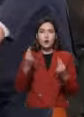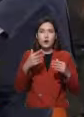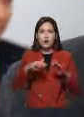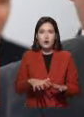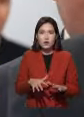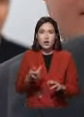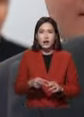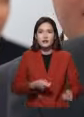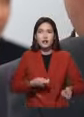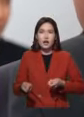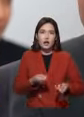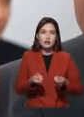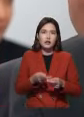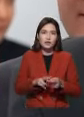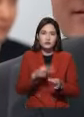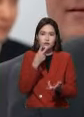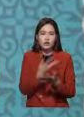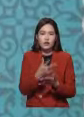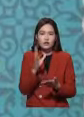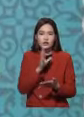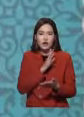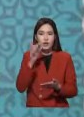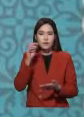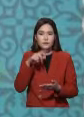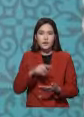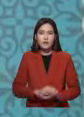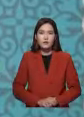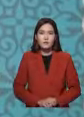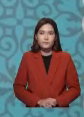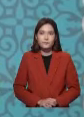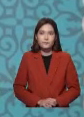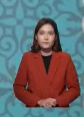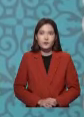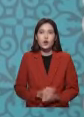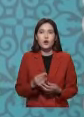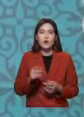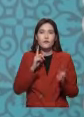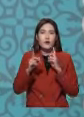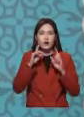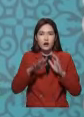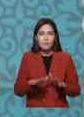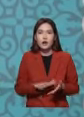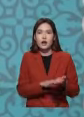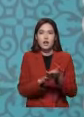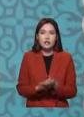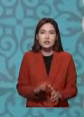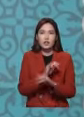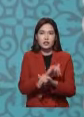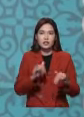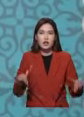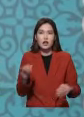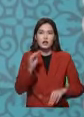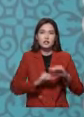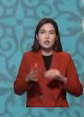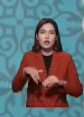және Қазақстанның 8 облысынан делегация келді. Форумның мақсаты ауыл шаруашылығы саласындағы әріптестікті нығайту. Былтыр екі ел арасындағы тауар